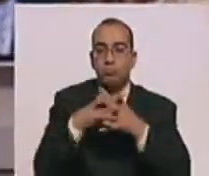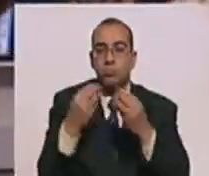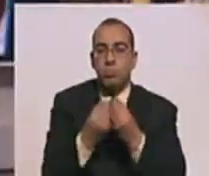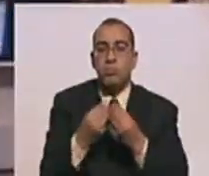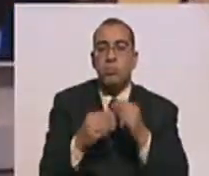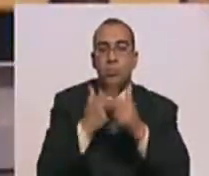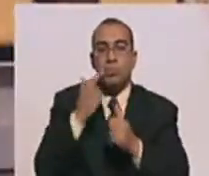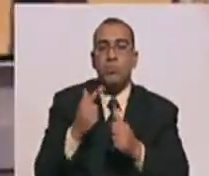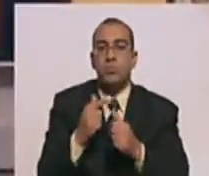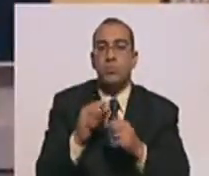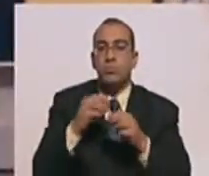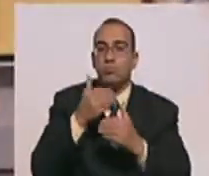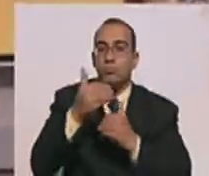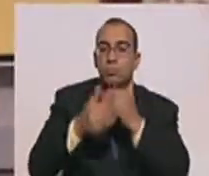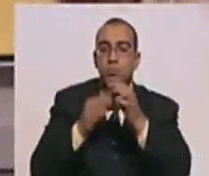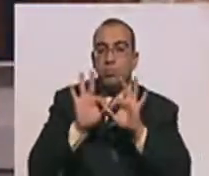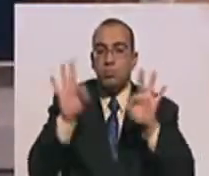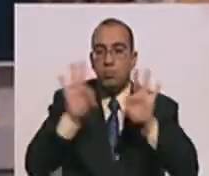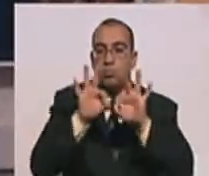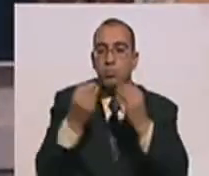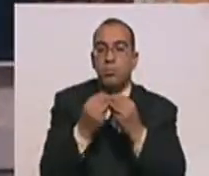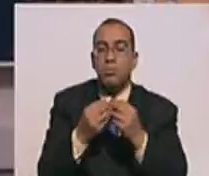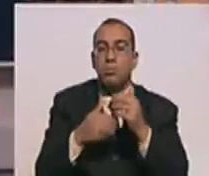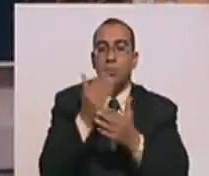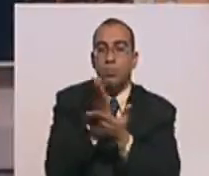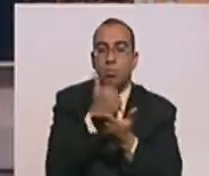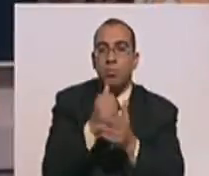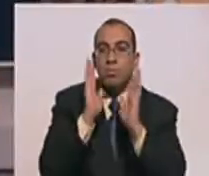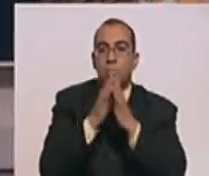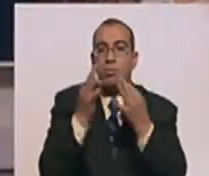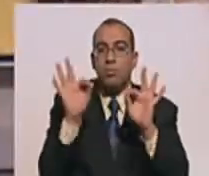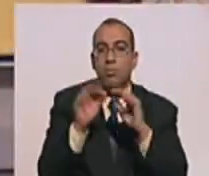بشكلها وتستمر في وفاق إلى أن يرث الله الأرض ومن عليها.